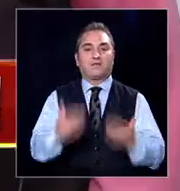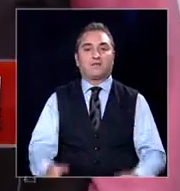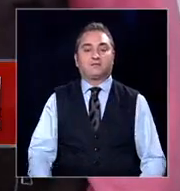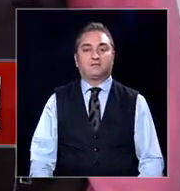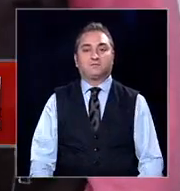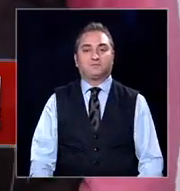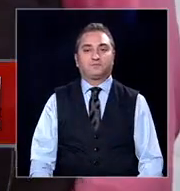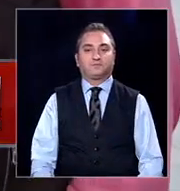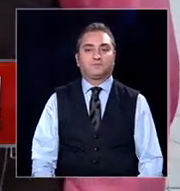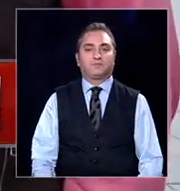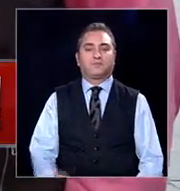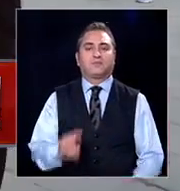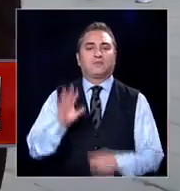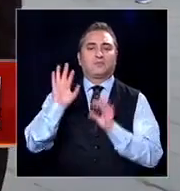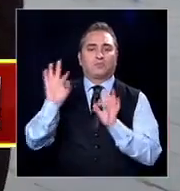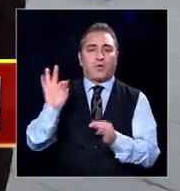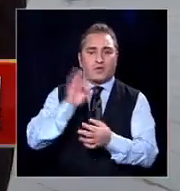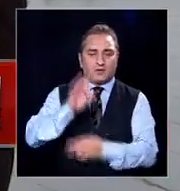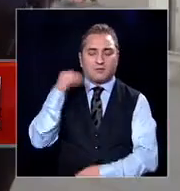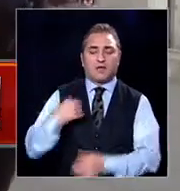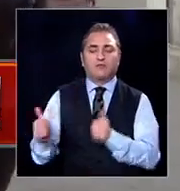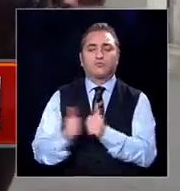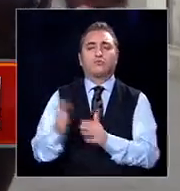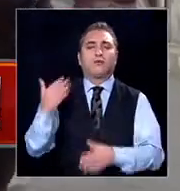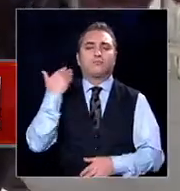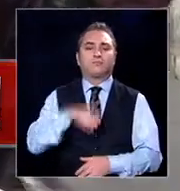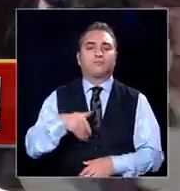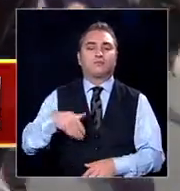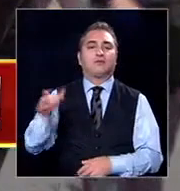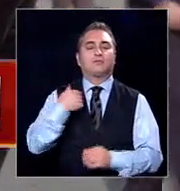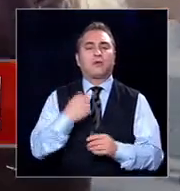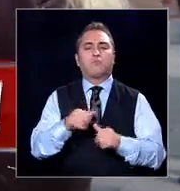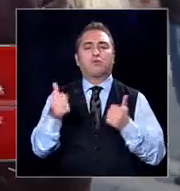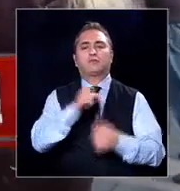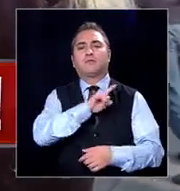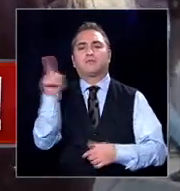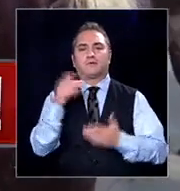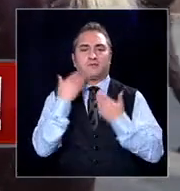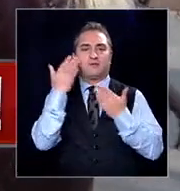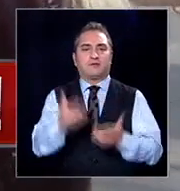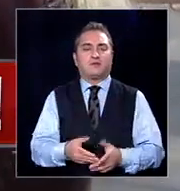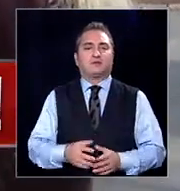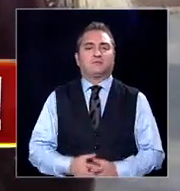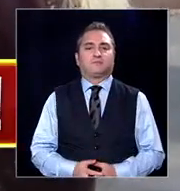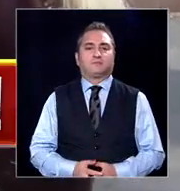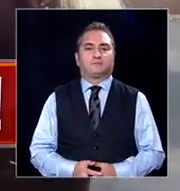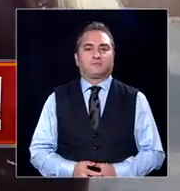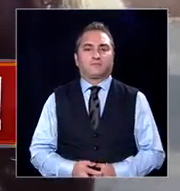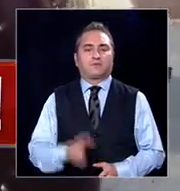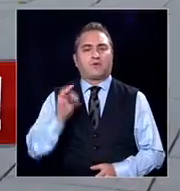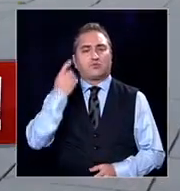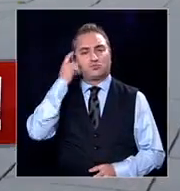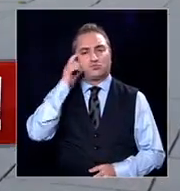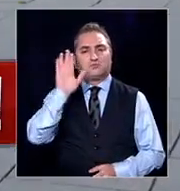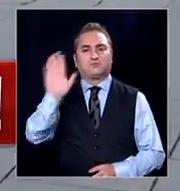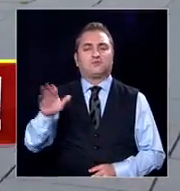gibi. Öyle insanı zaten yanımda tutma. Ben boşanmazdım. İlla da erkekle çalışacak diye bir tanım yok. Suçlu olan taraf yok aslında. Bir düşüncedir benim